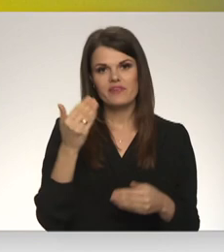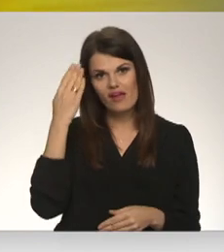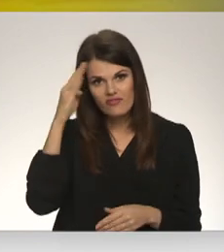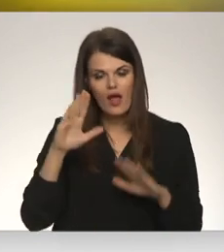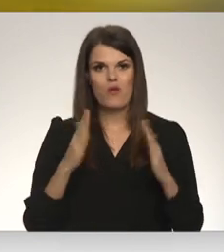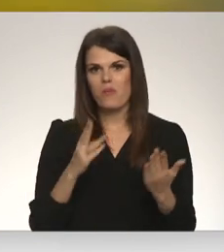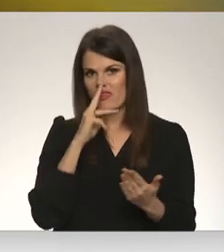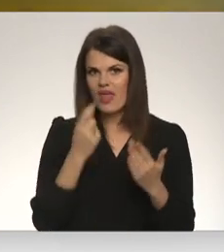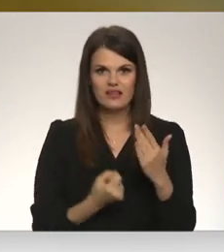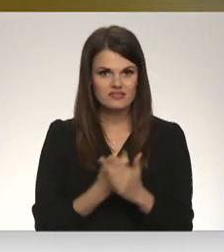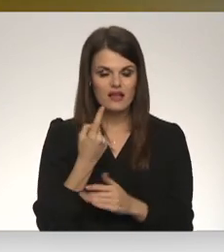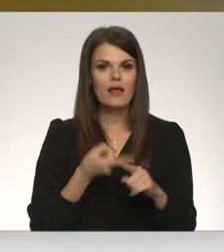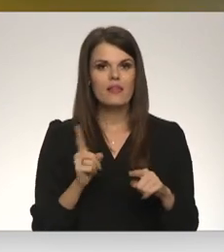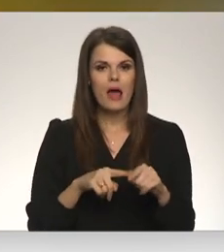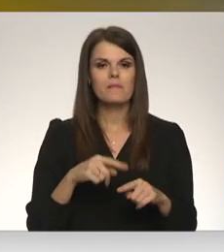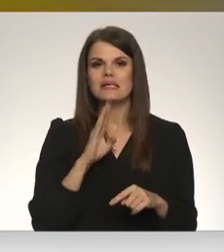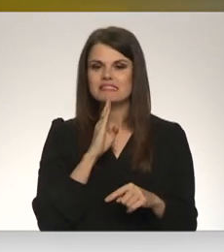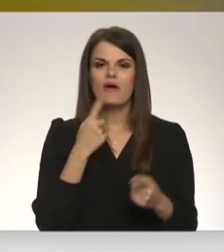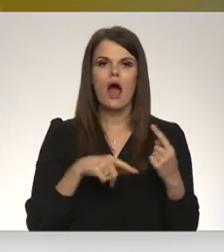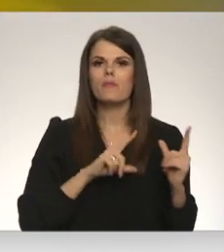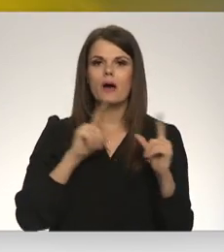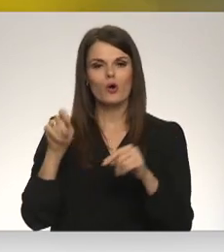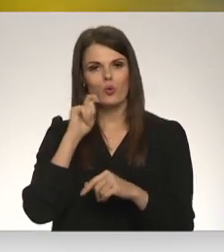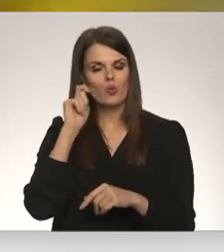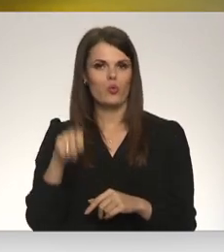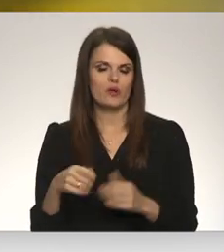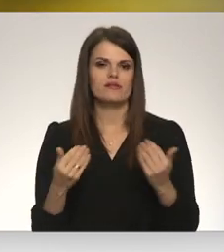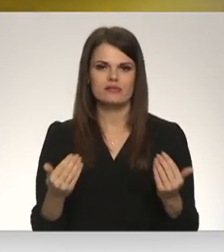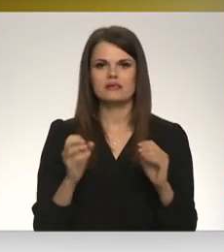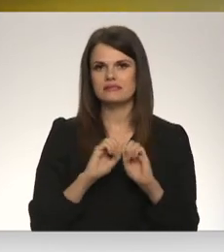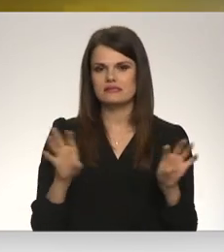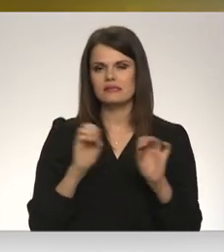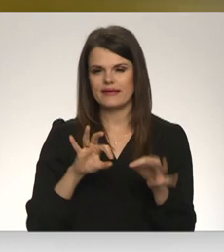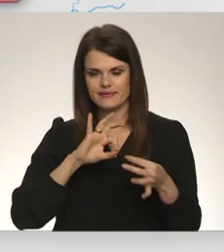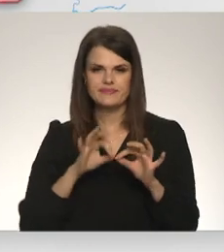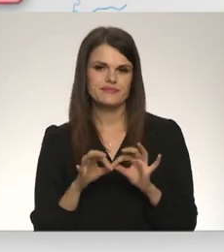tas neizdevās, un tāpēc viņi devās atpakaļ uz dzimteni un vairāk stāsta Zando Zola Balode.